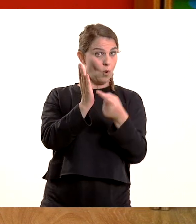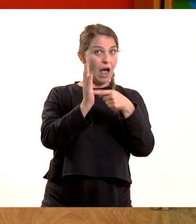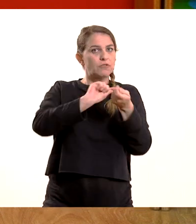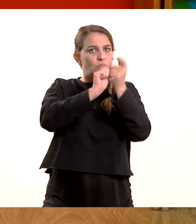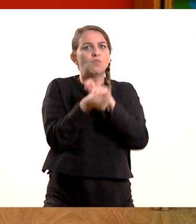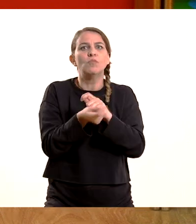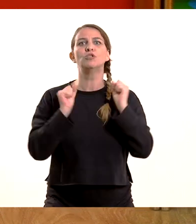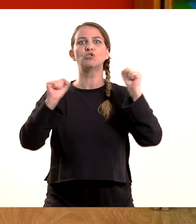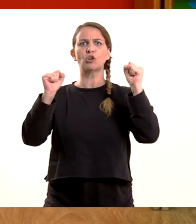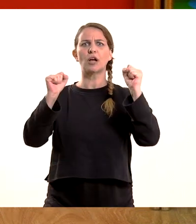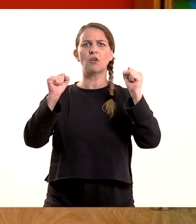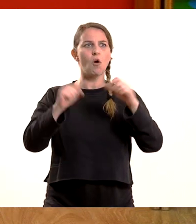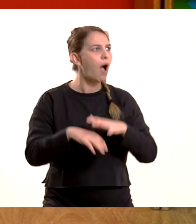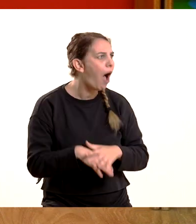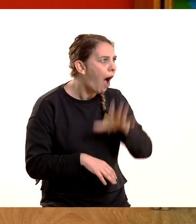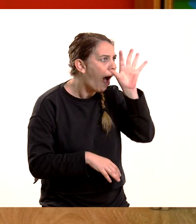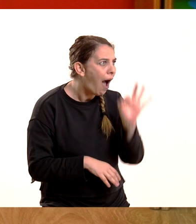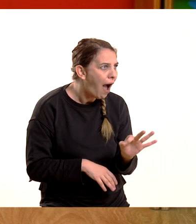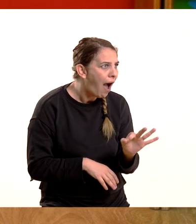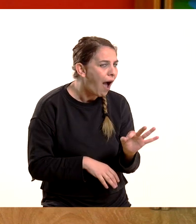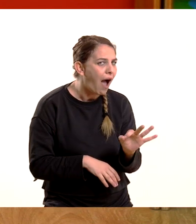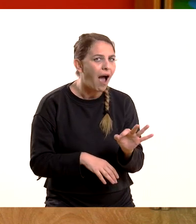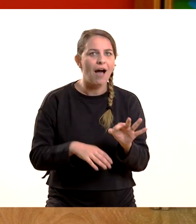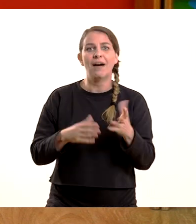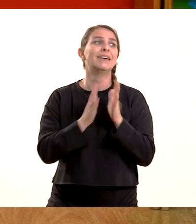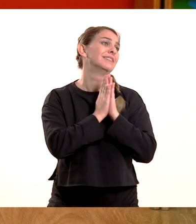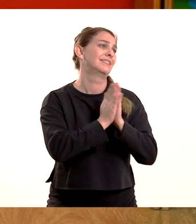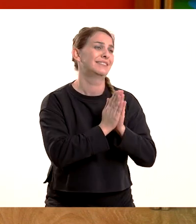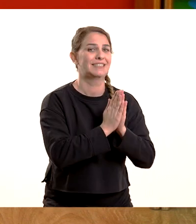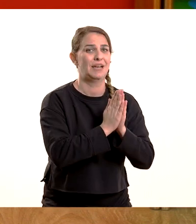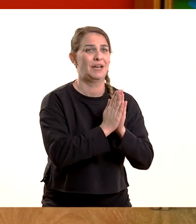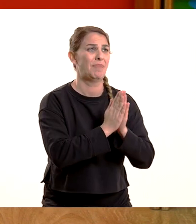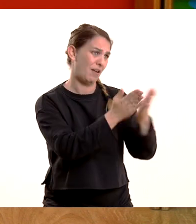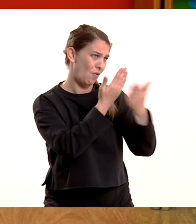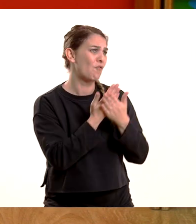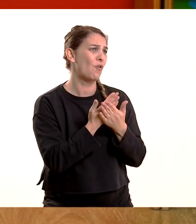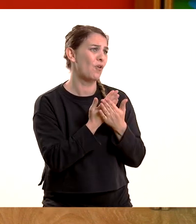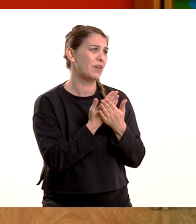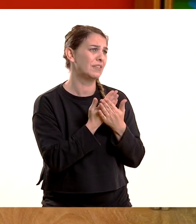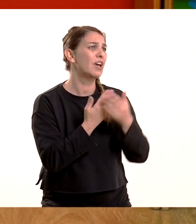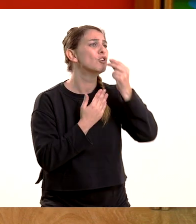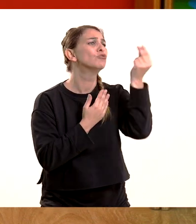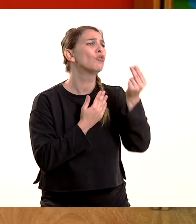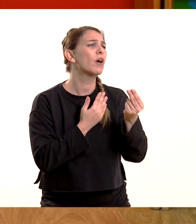ζωντανεύει!» «Ζωντανεύει!» «Σας παρακαλώ, ζωγραφίστε τις νότες μου!»